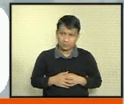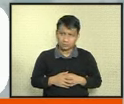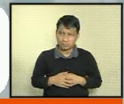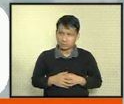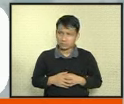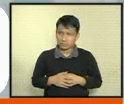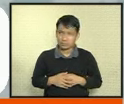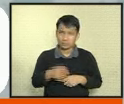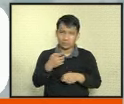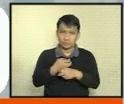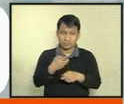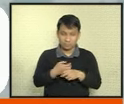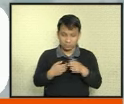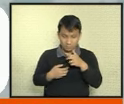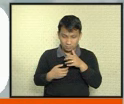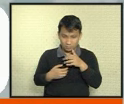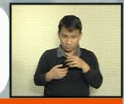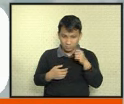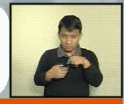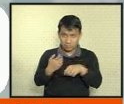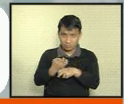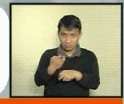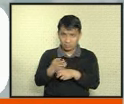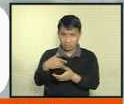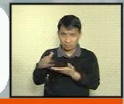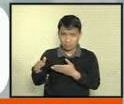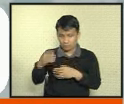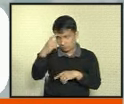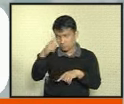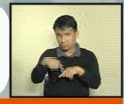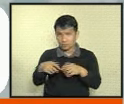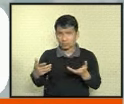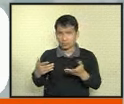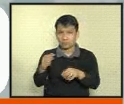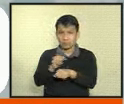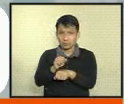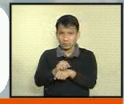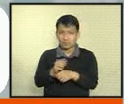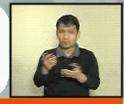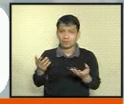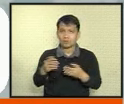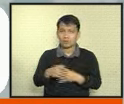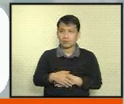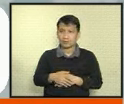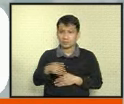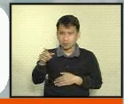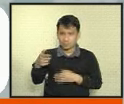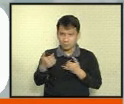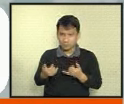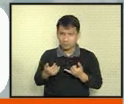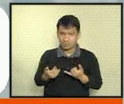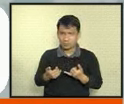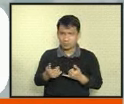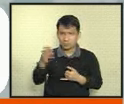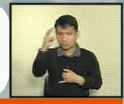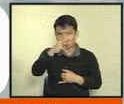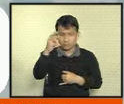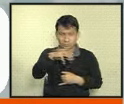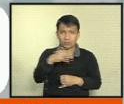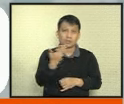ng buhay natin mag-iina. Ngayon, wala kaming pabayad ng bahay. Wala akong trabaho. Ngayon na lang pupuhay ko sa anak